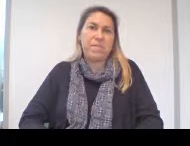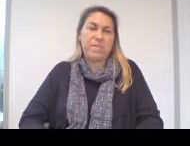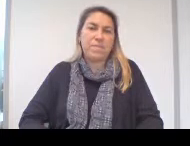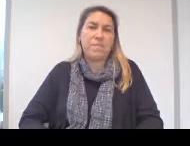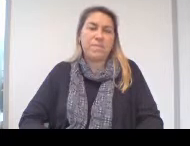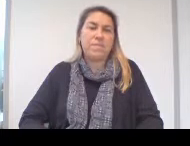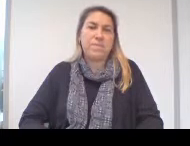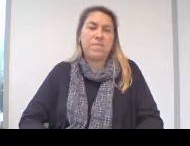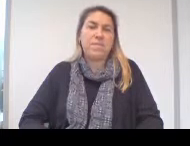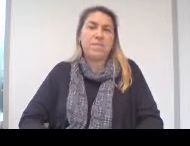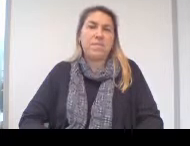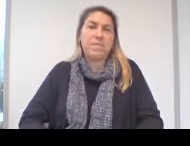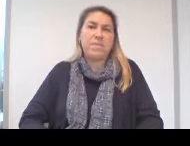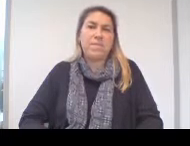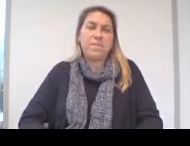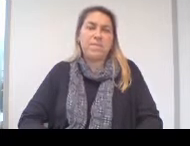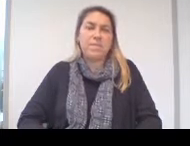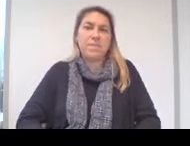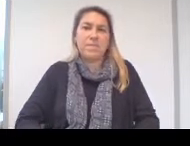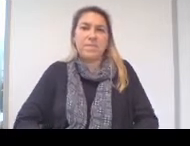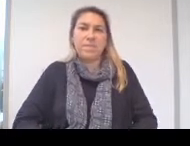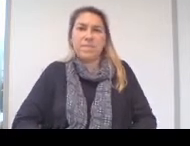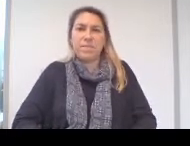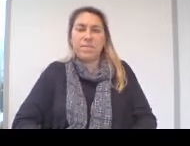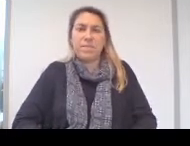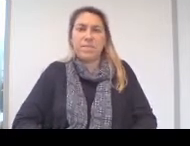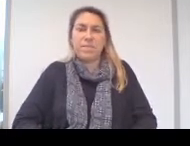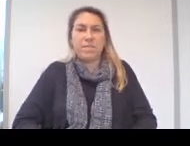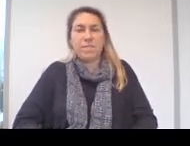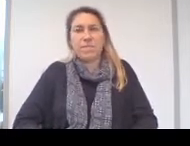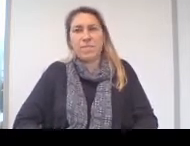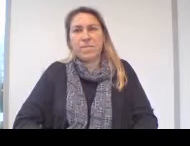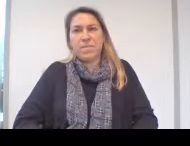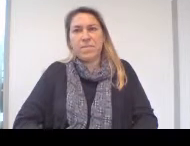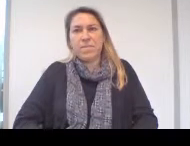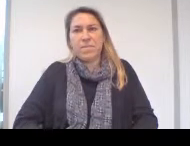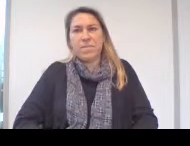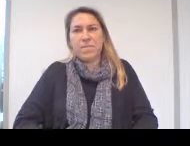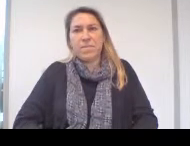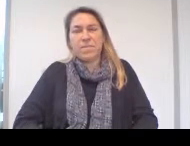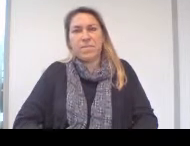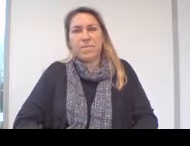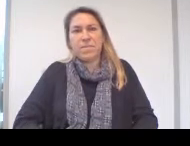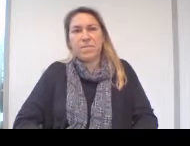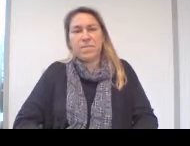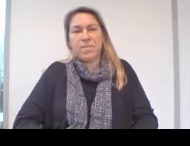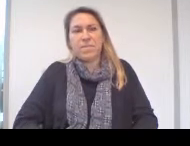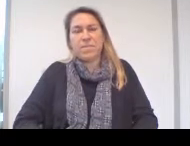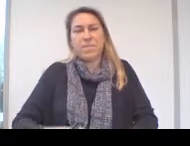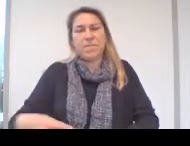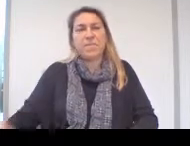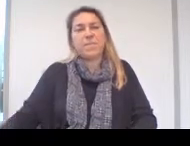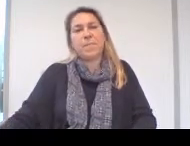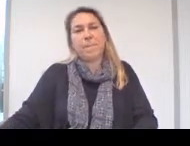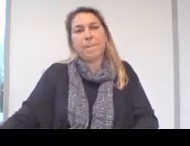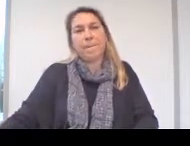niveau supérieur. Et là encore, il faut voir, bon, j'allais dire un peu établissement par établissement ou localement, en fait, quelles